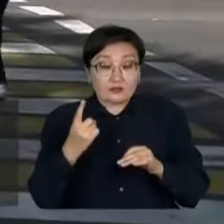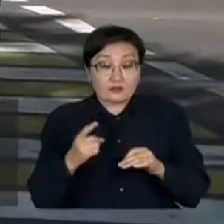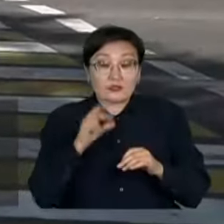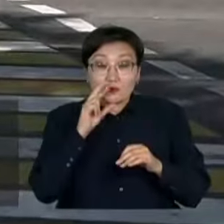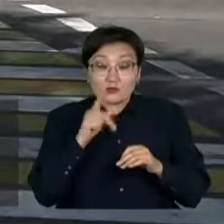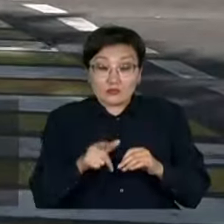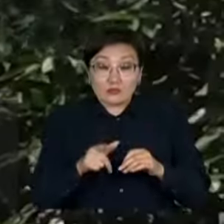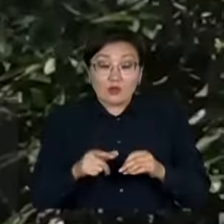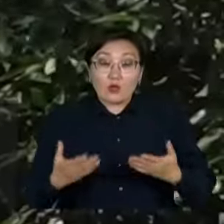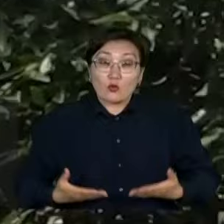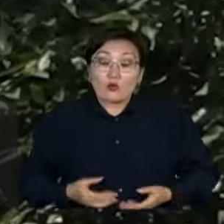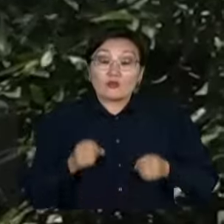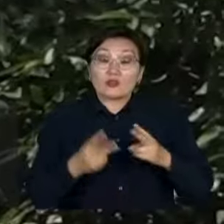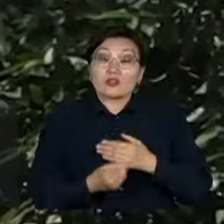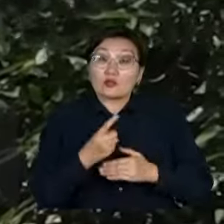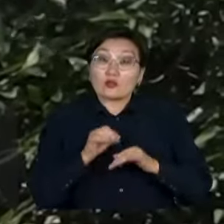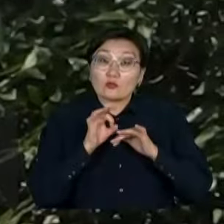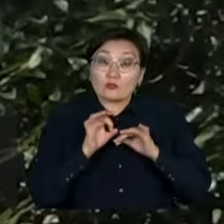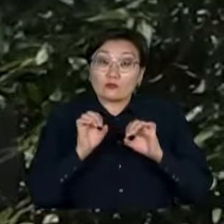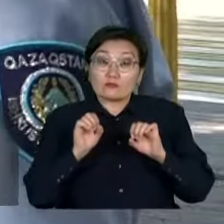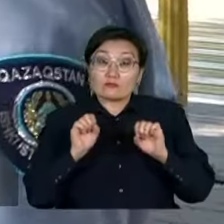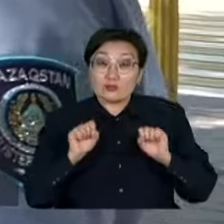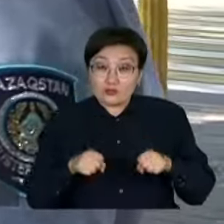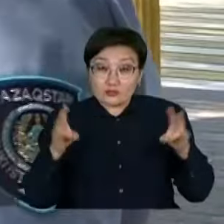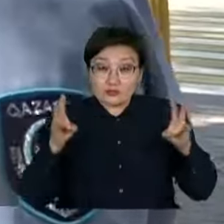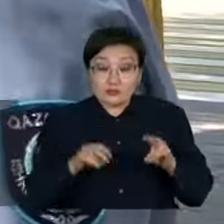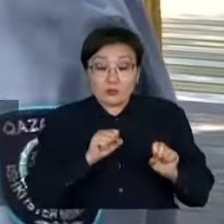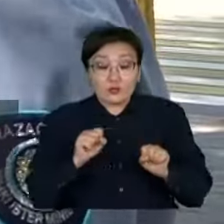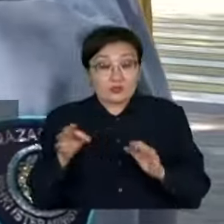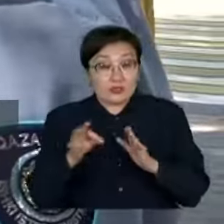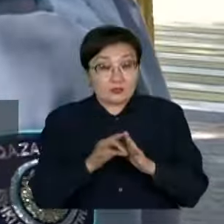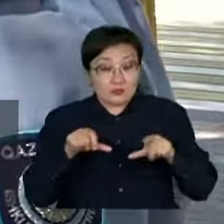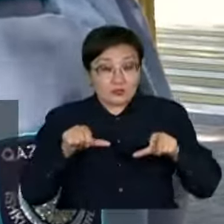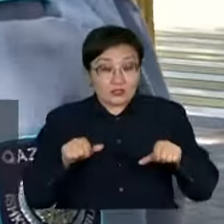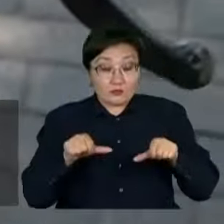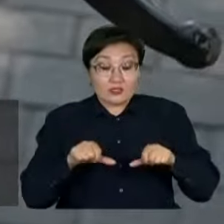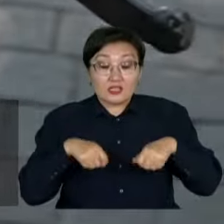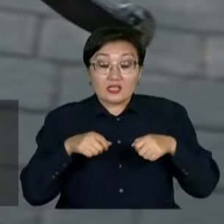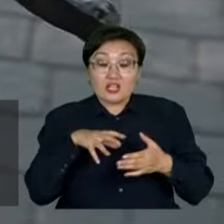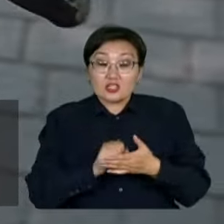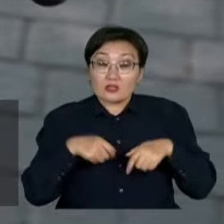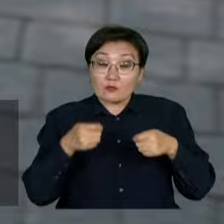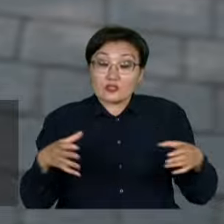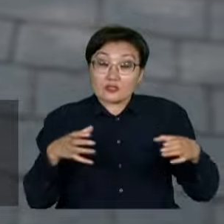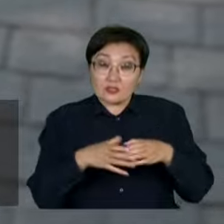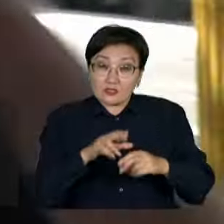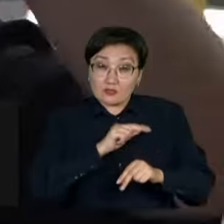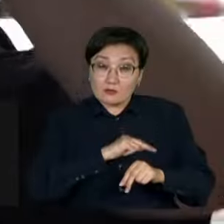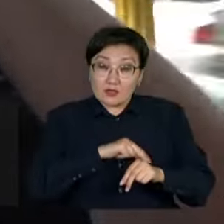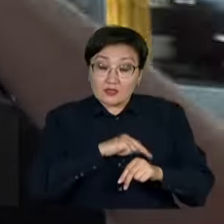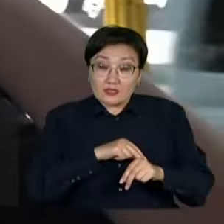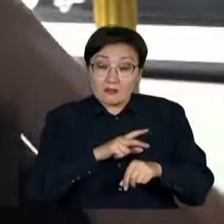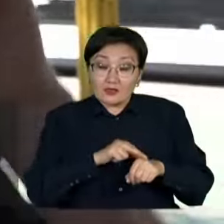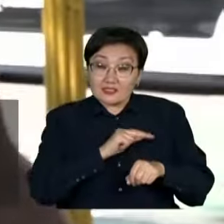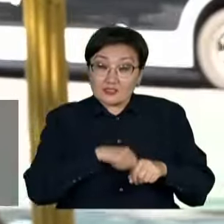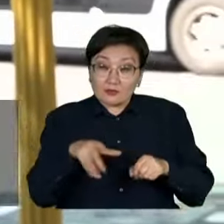басқан қадам өмірге қауіп төндіруі мүмкін. Оқыс оқиғалардың алдын алу мақсатында самокатты жалға беретін компания мен полиция қызметкерлері бірлесе